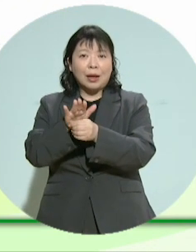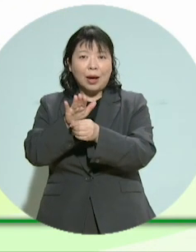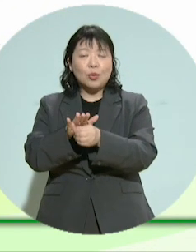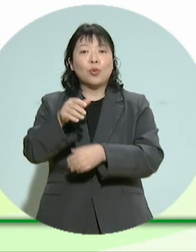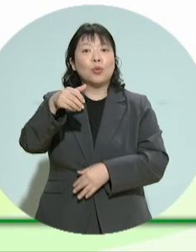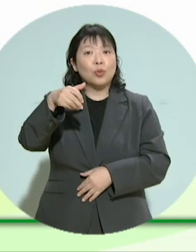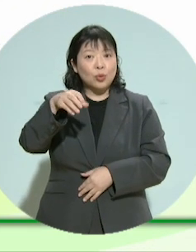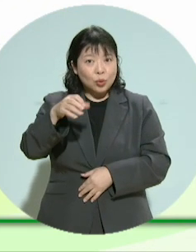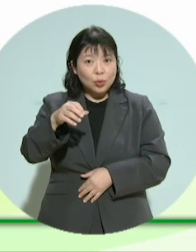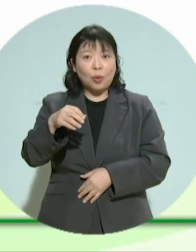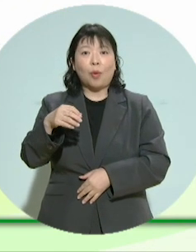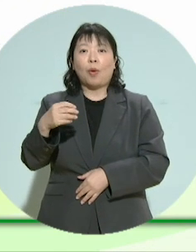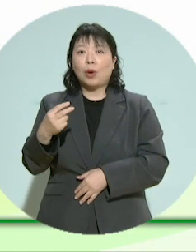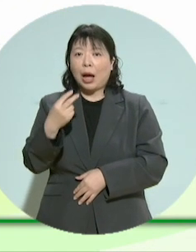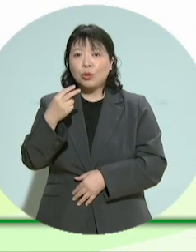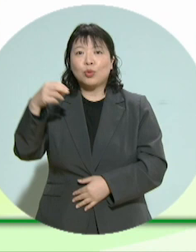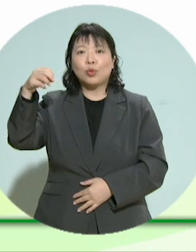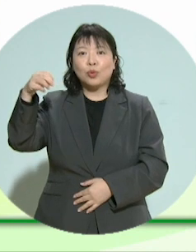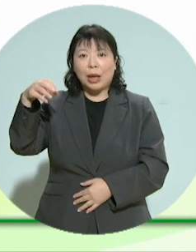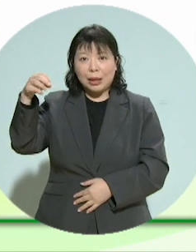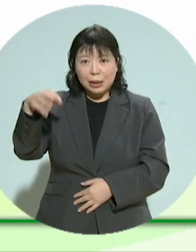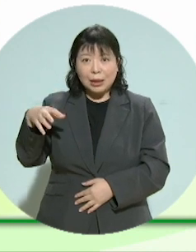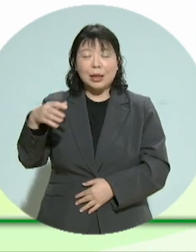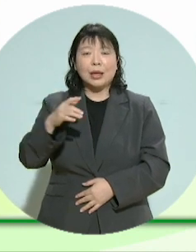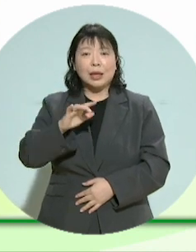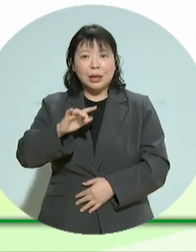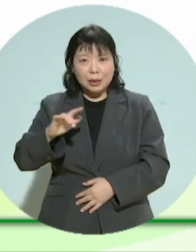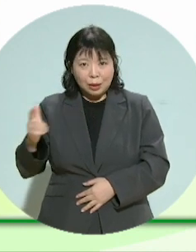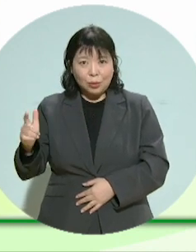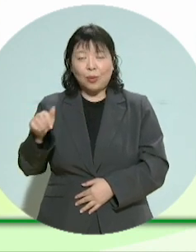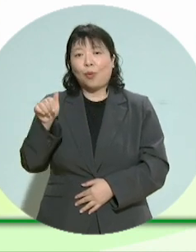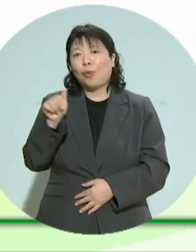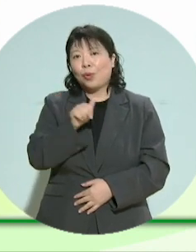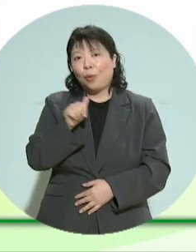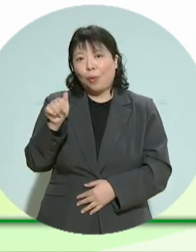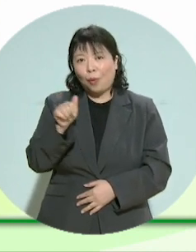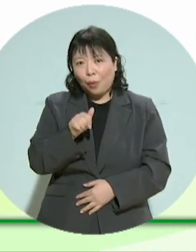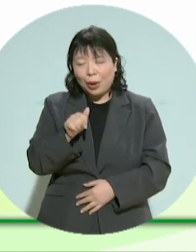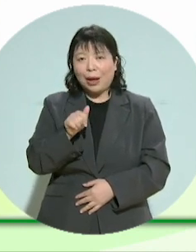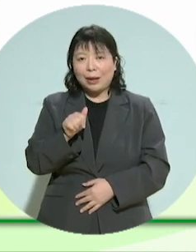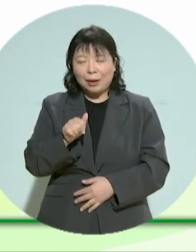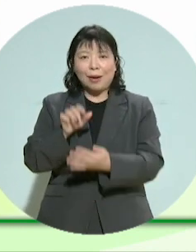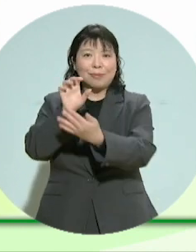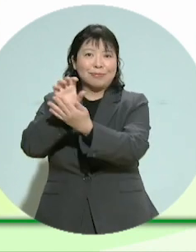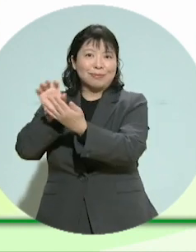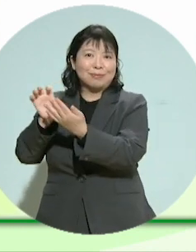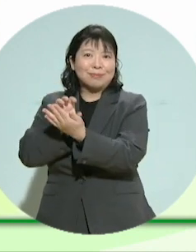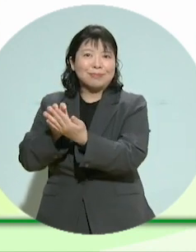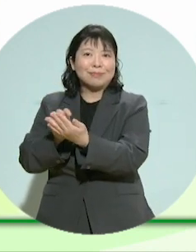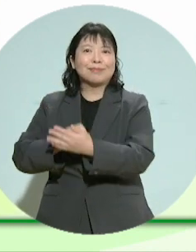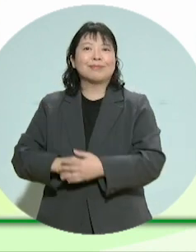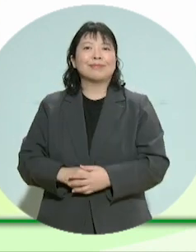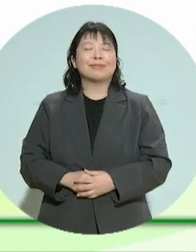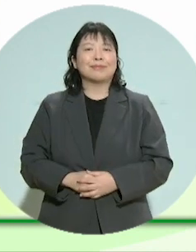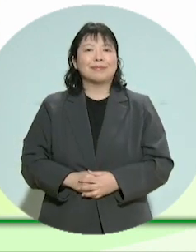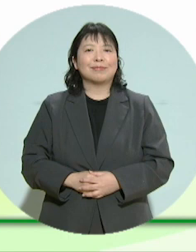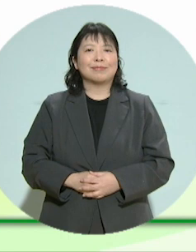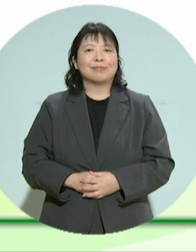道、ガス、電気に関する計量についての紹介コーナーなどがあります。